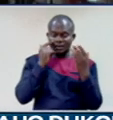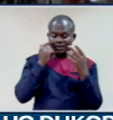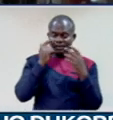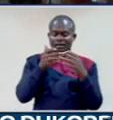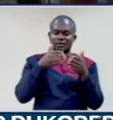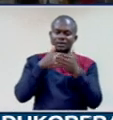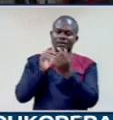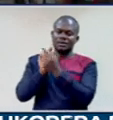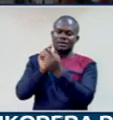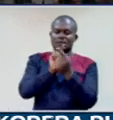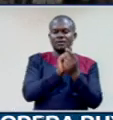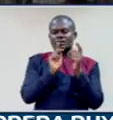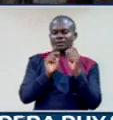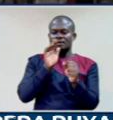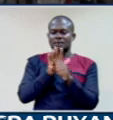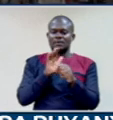bahura n'abantu benshi